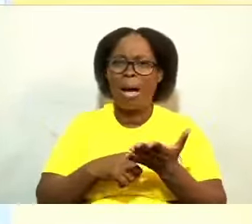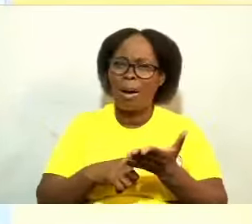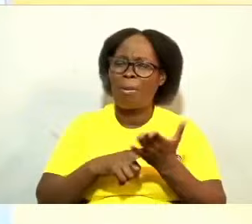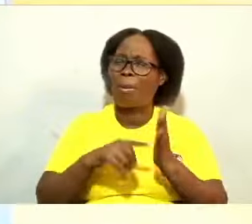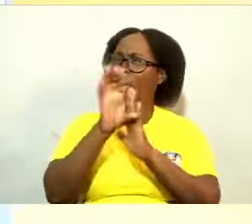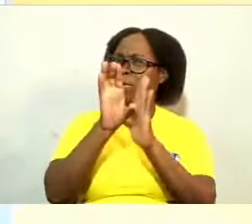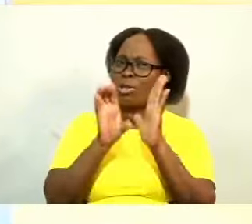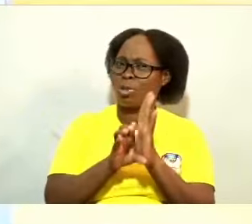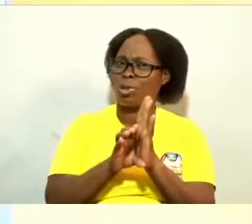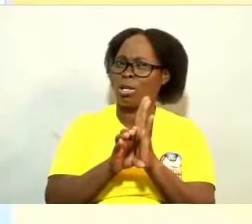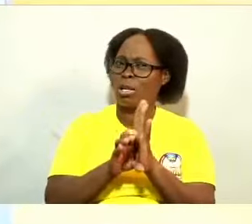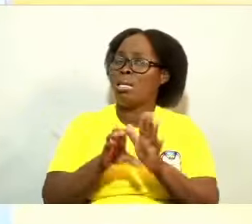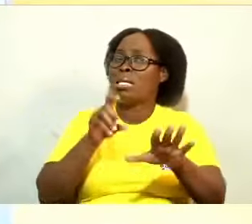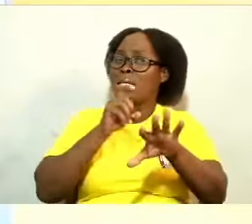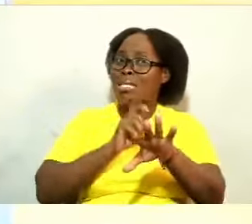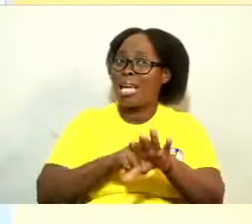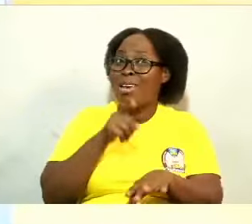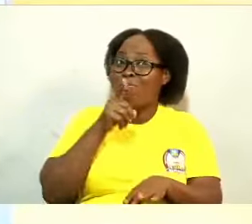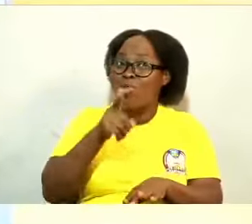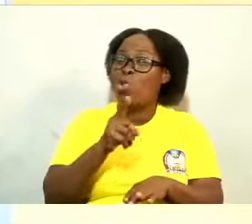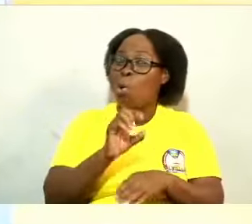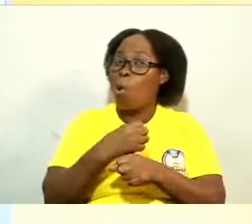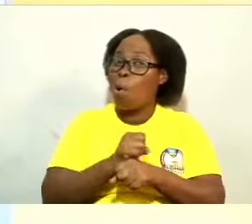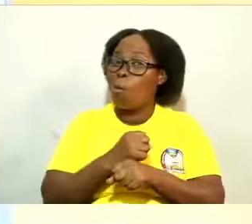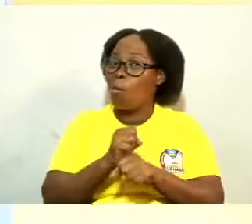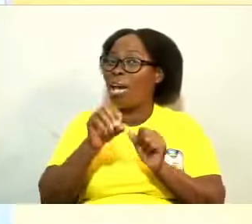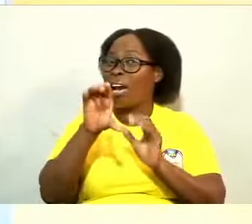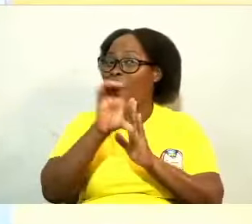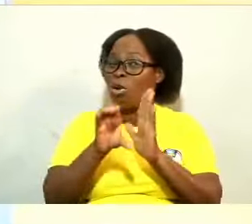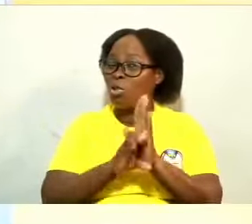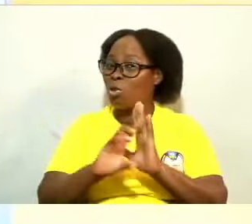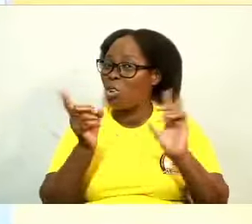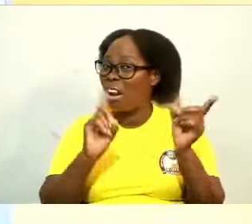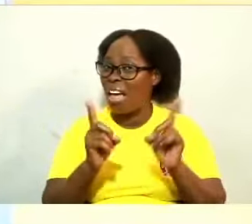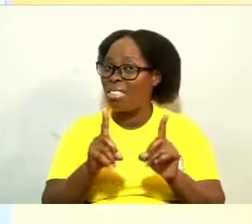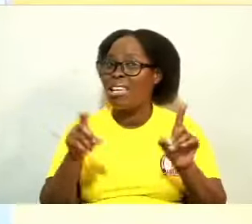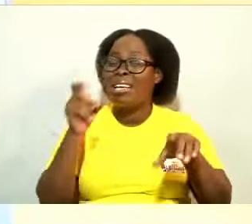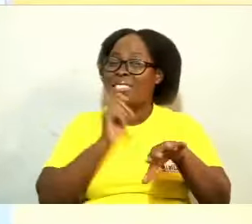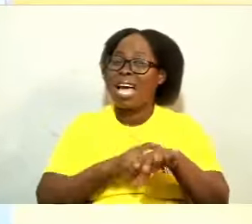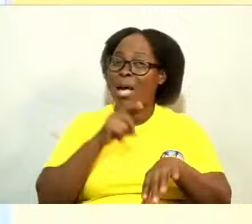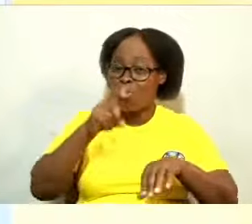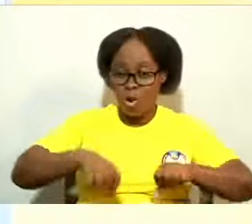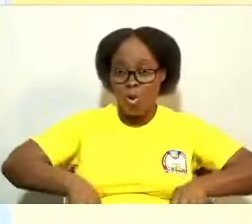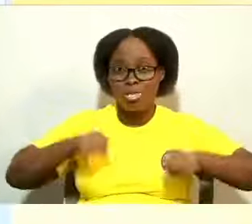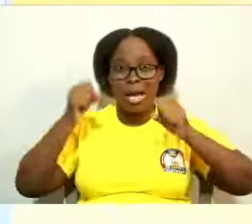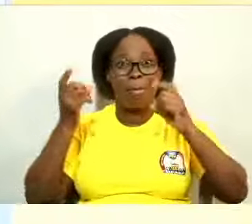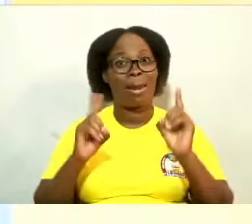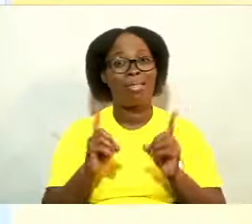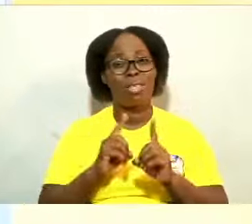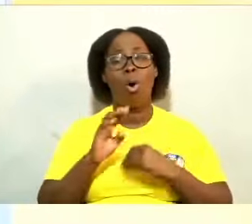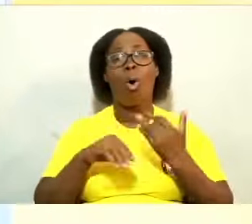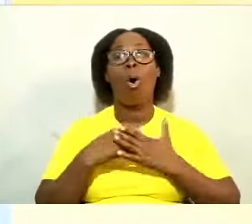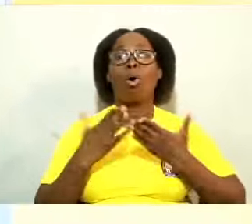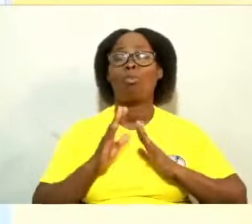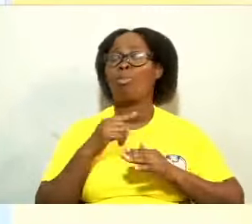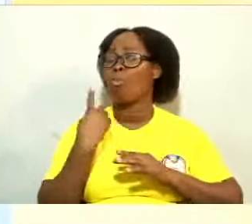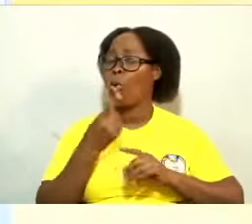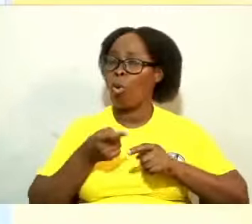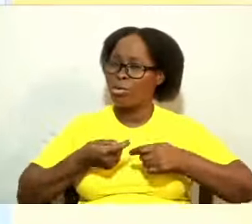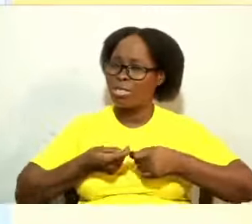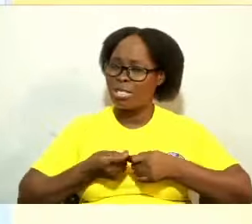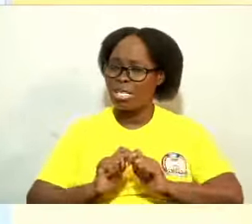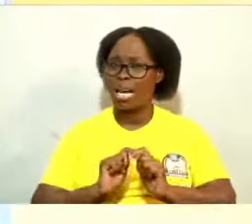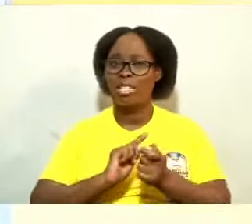katiba wakati wewe sio mwenyekiti. wote waliowahi kubadili amri na